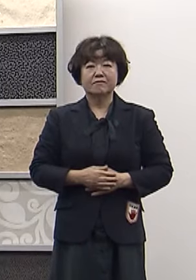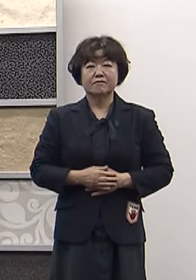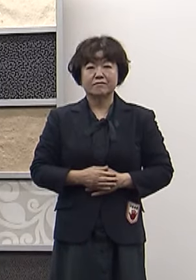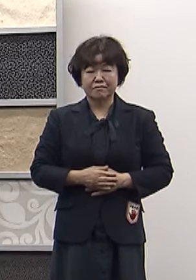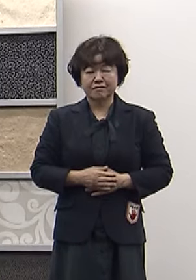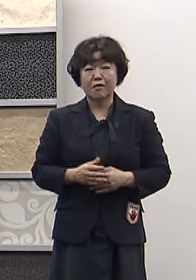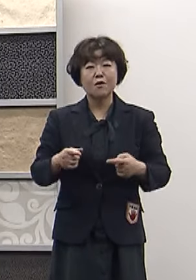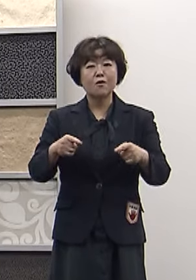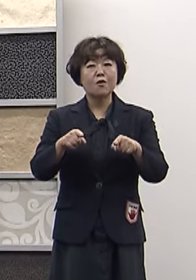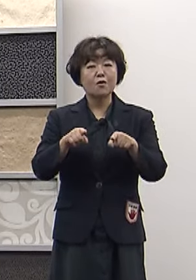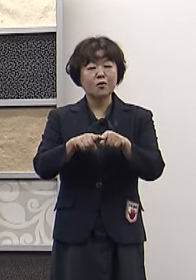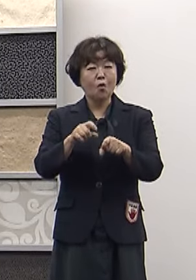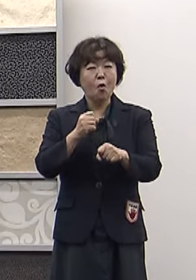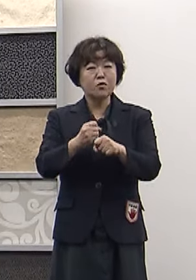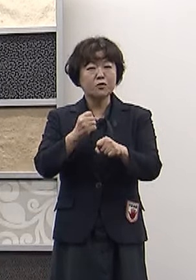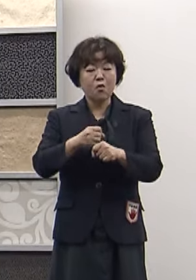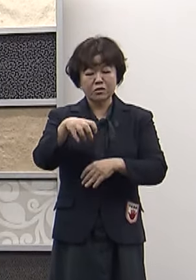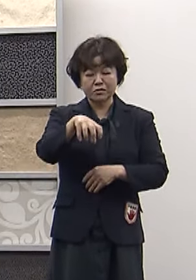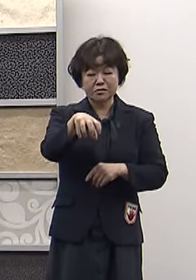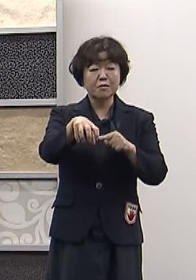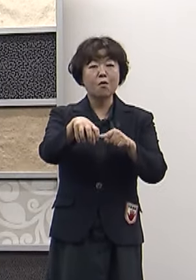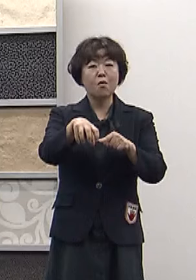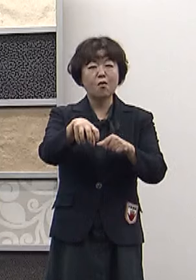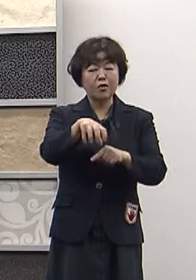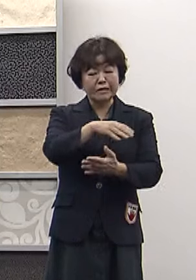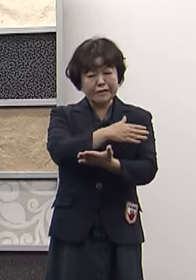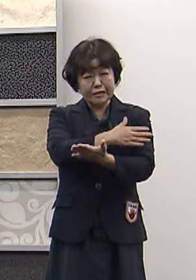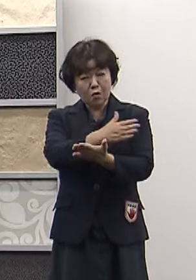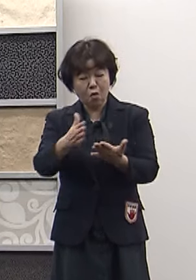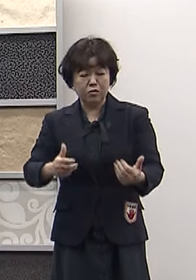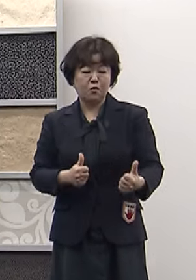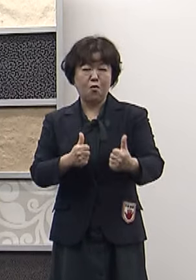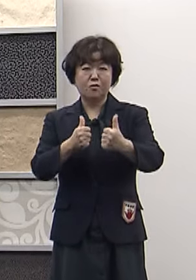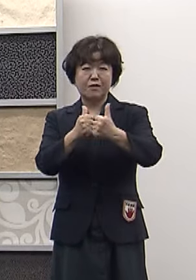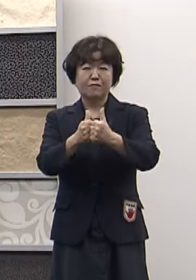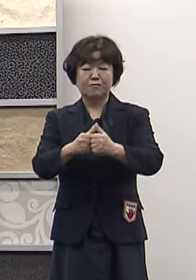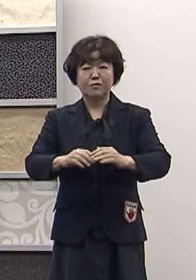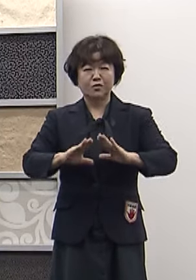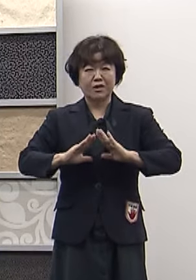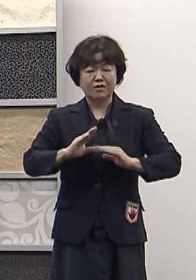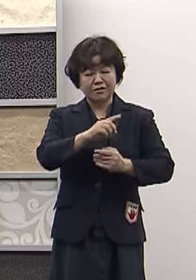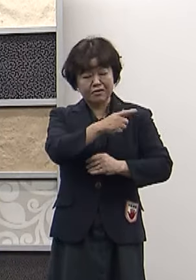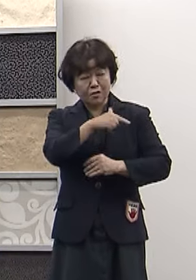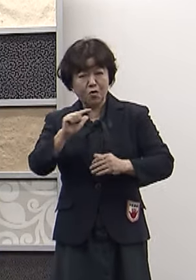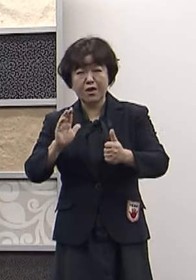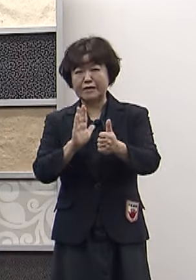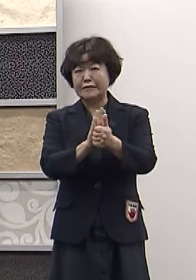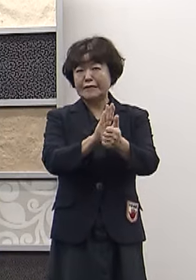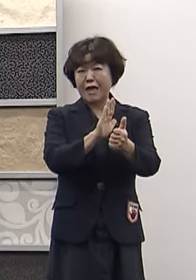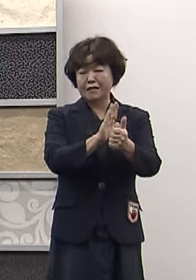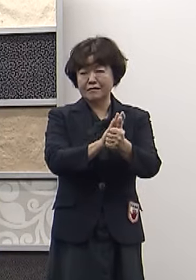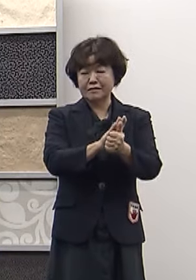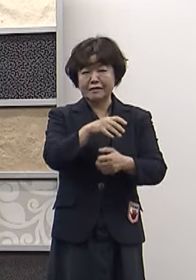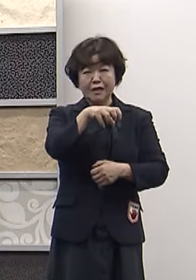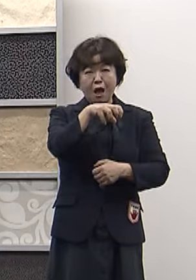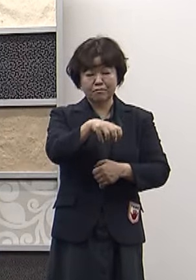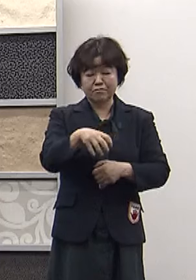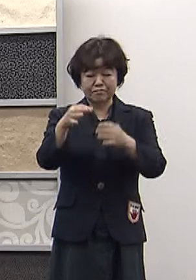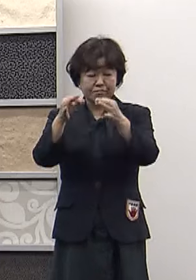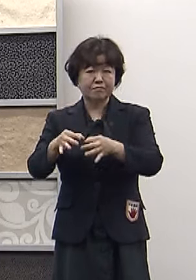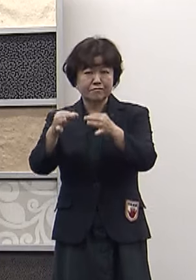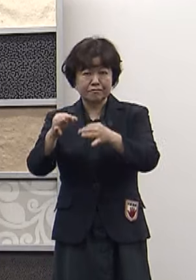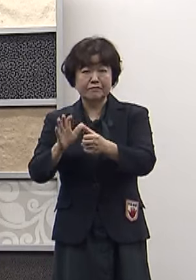争プラットフォームを構築をし、あらゆる挑戦を受け入れ、さまざまな支援機関あるいは金融機関と有機的に連携